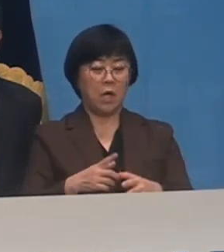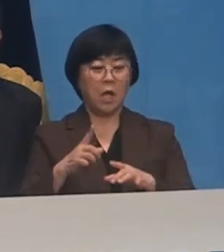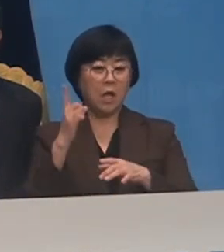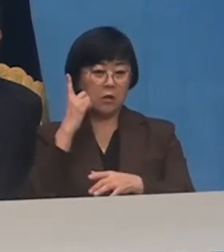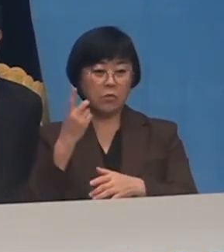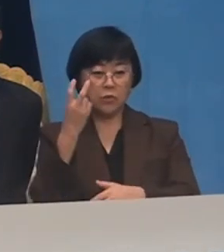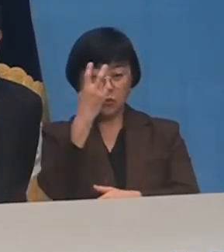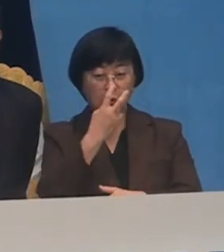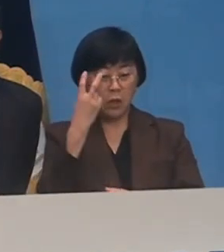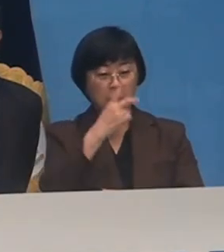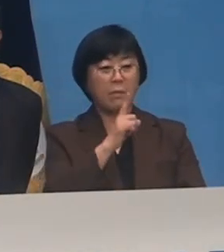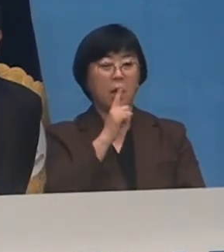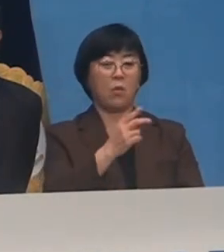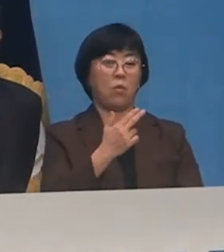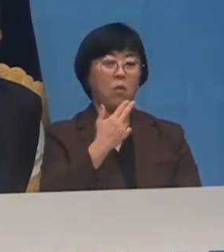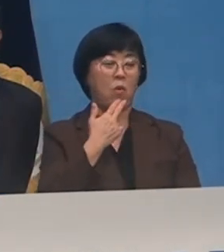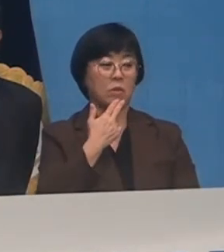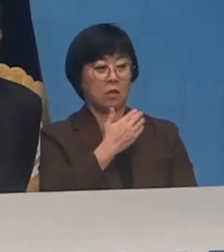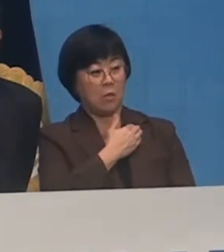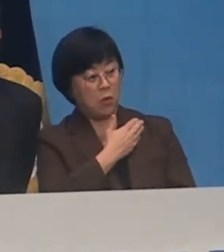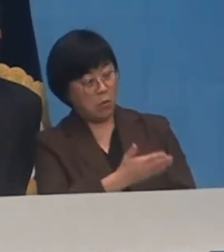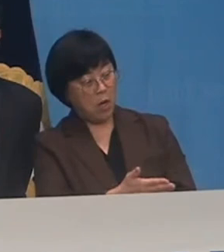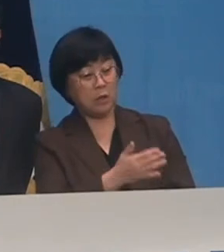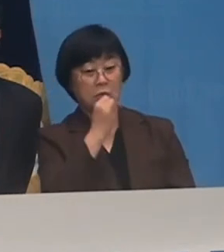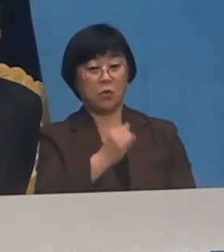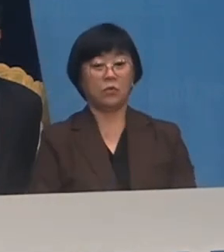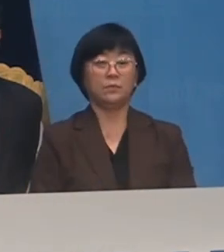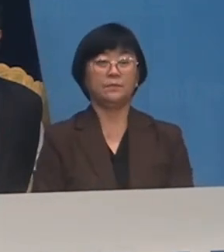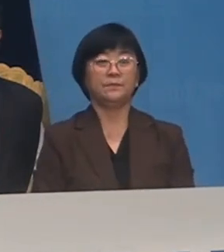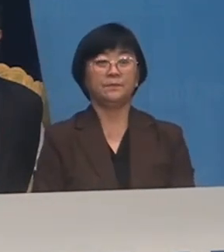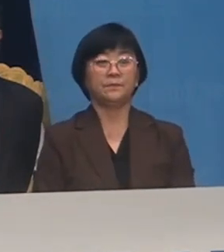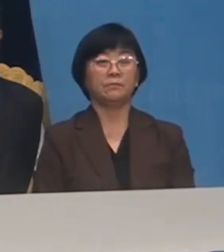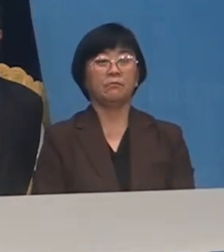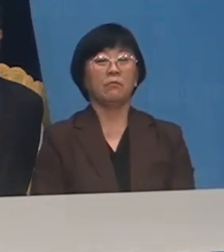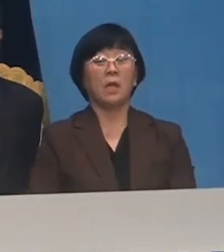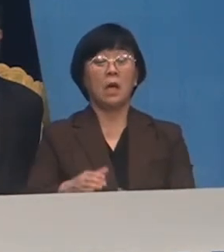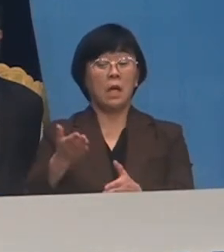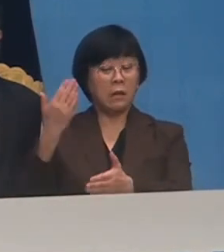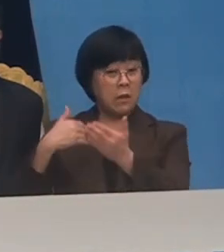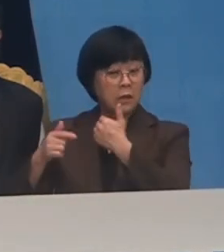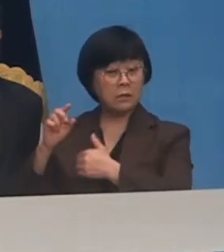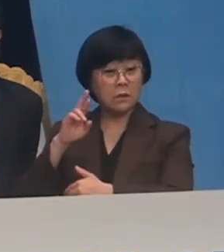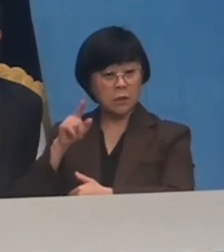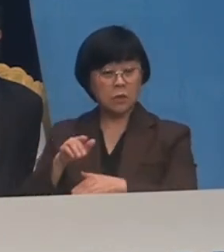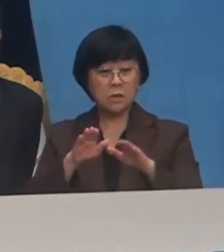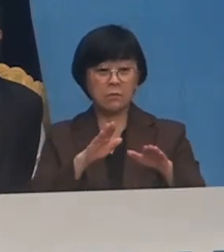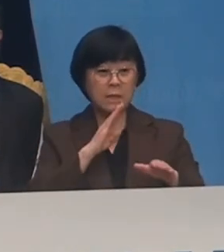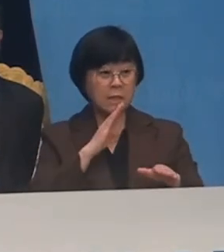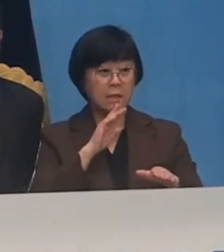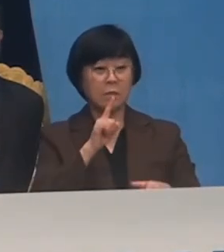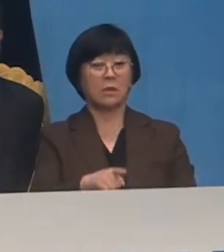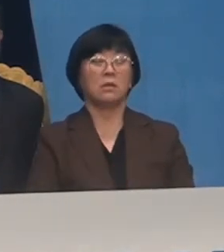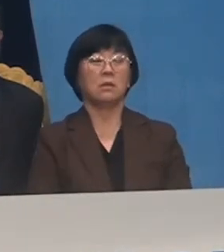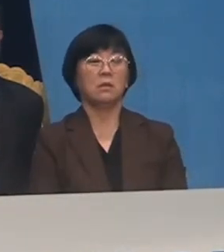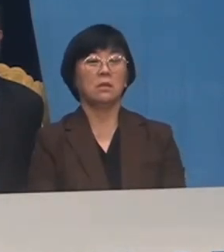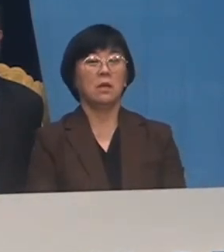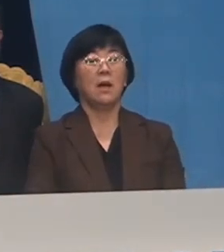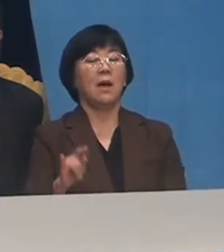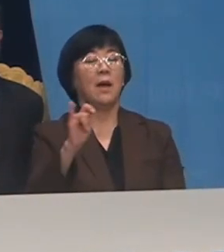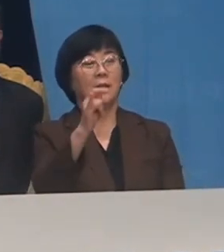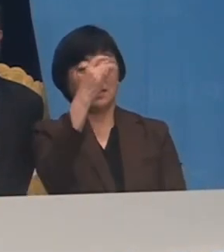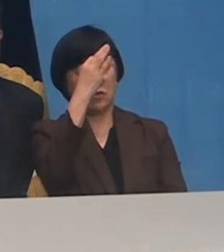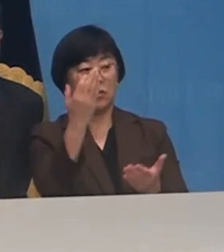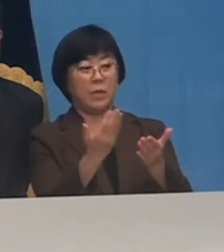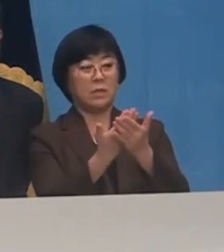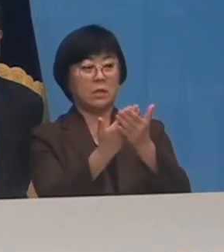사태에 대해 아무런 말이 없거나 시큰둥한 눈치다. 그때는 틀렸고 지금은 맞다는 말인가. IT 기술이